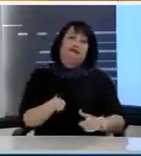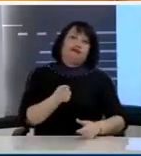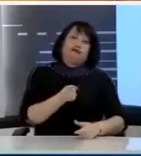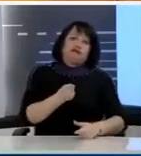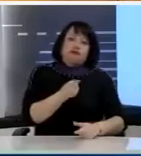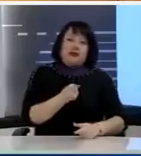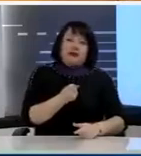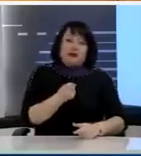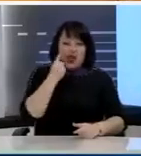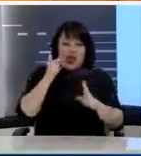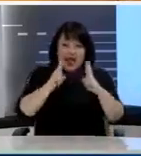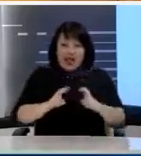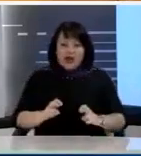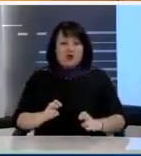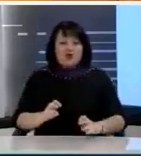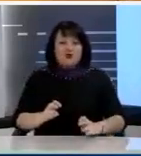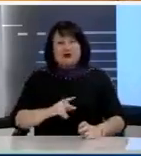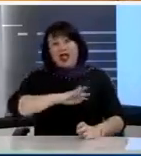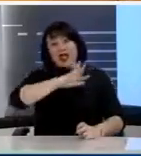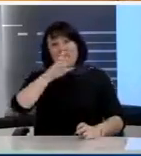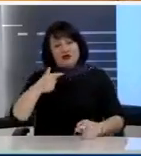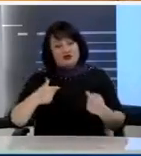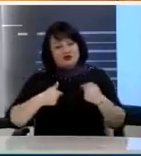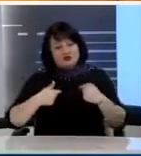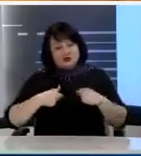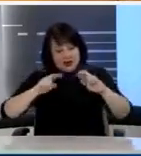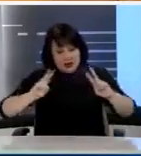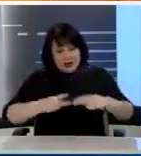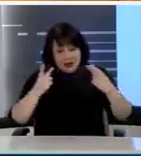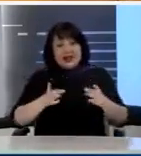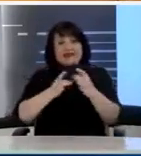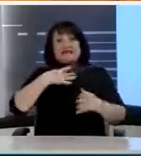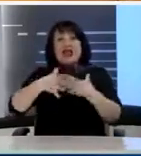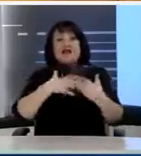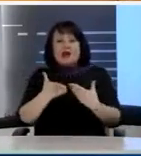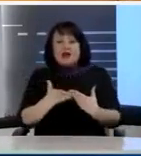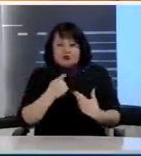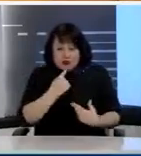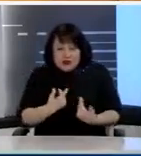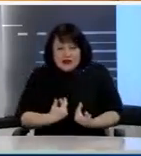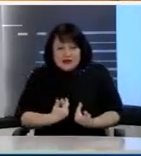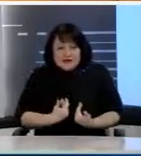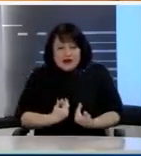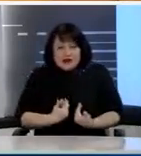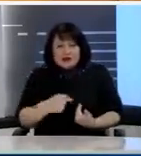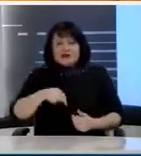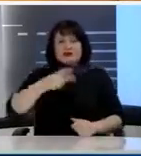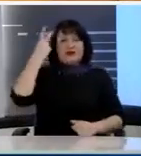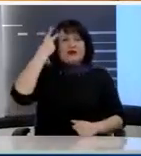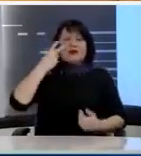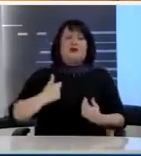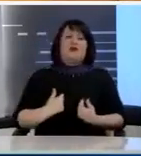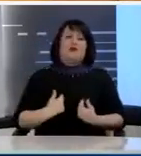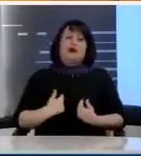ελεγκτικές αρχές, που επέμεινες μέχρι τέλους, που αποκάλυψες το σκάνδαλο στην Ελλάδα, μπορεί να γίνεις και εν δυνάμει